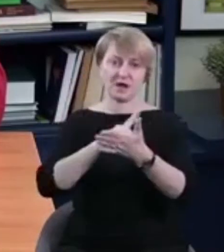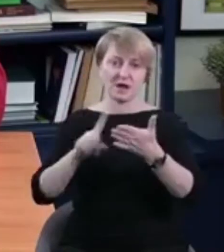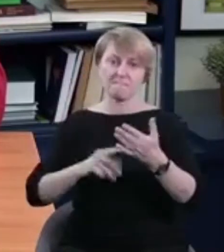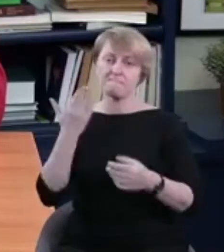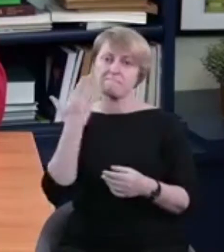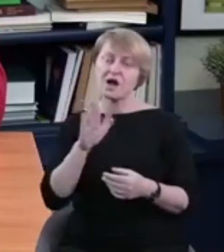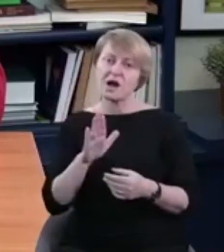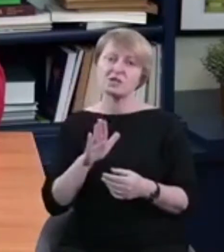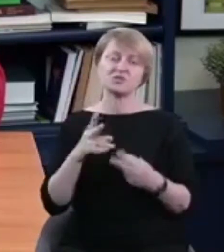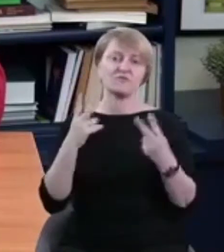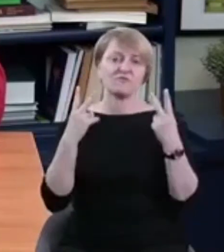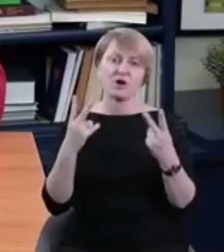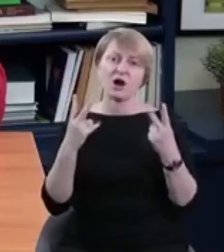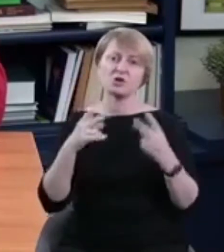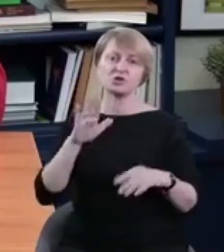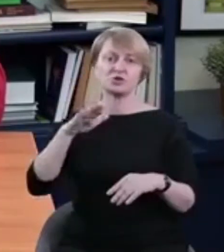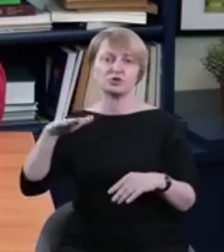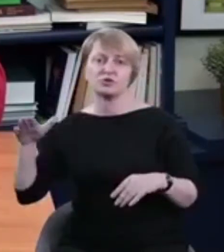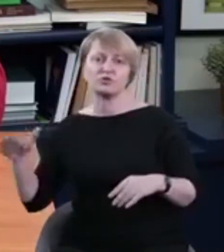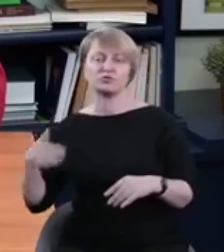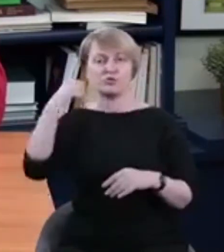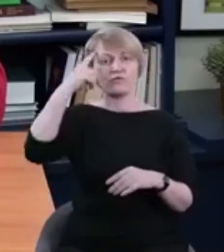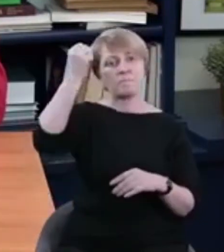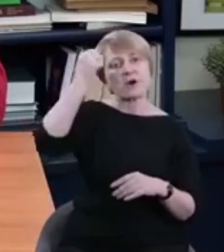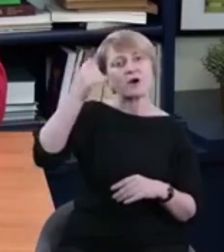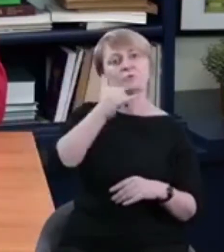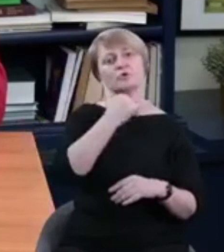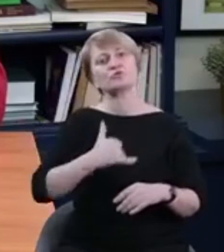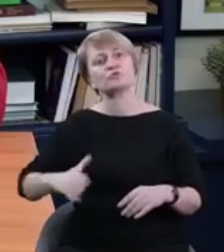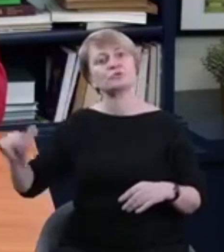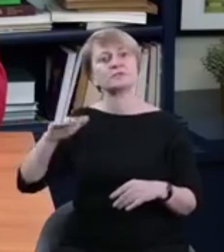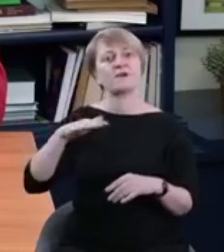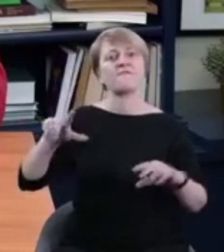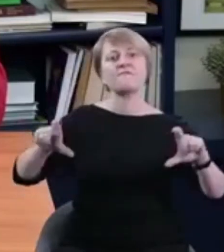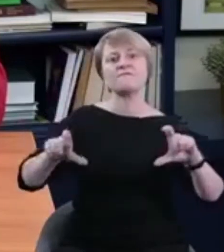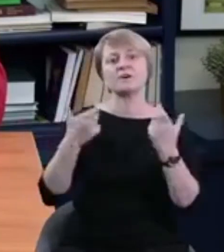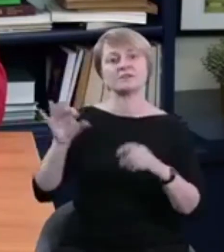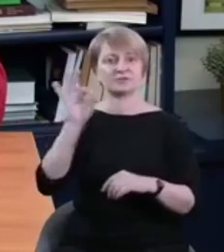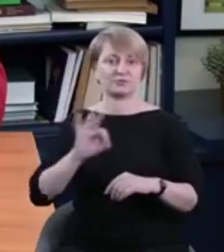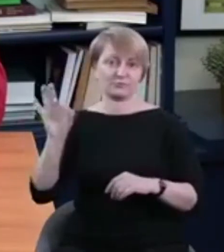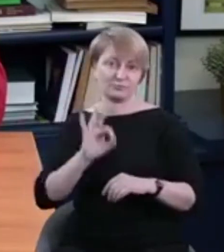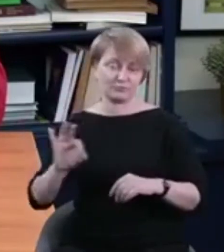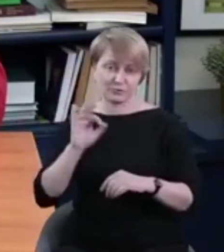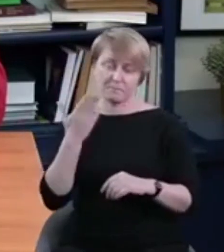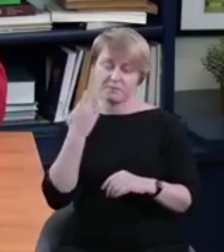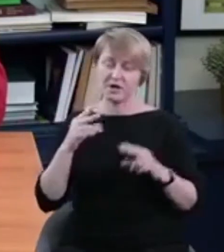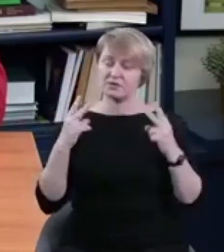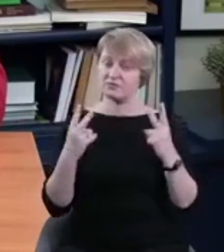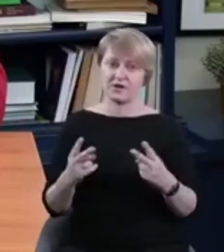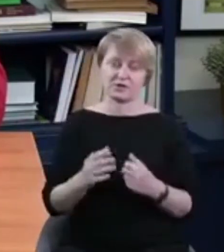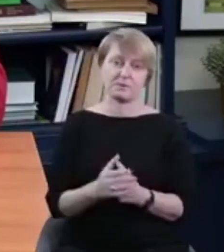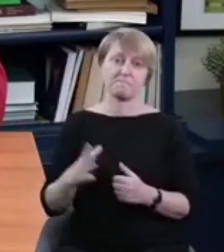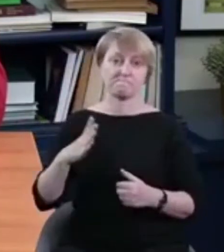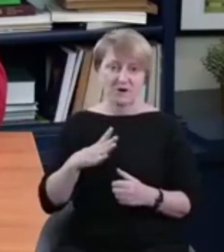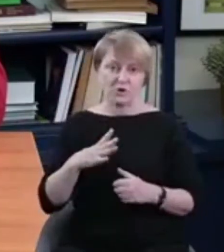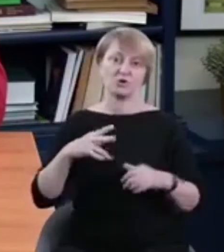takiej naszej narodowej pamięci do rocznic narodowych do różnych wydarzeń okoliczności tych mieliśmy już 800